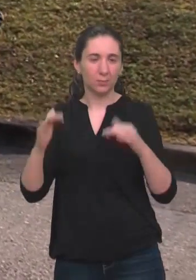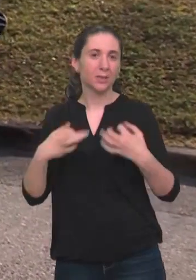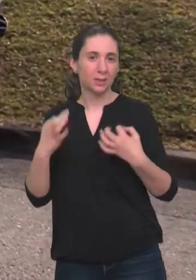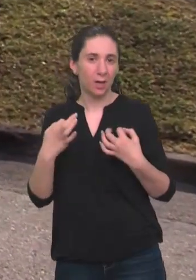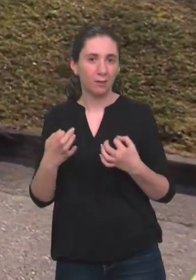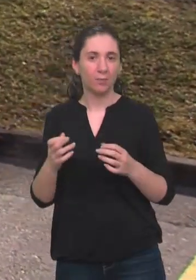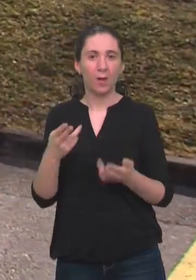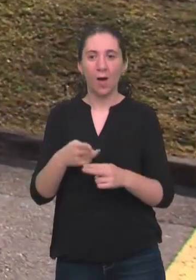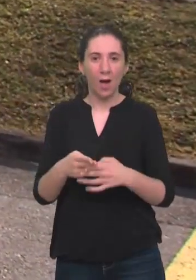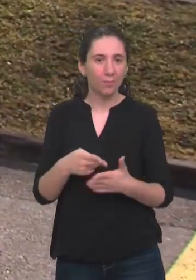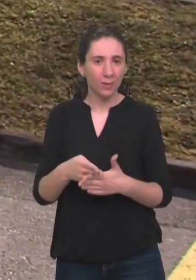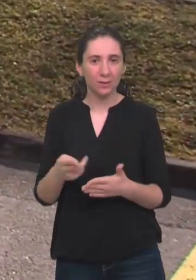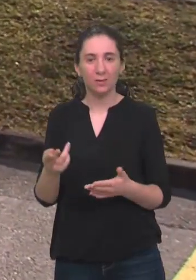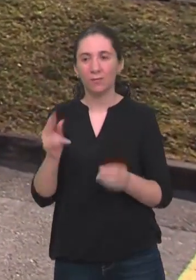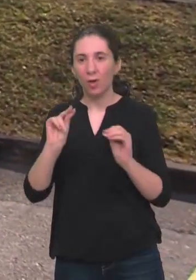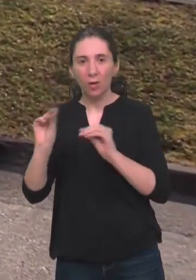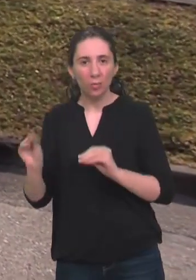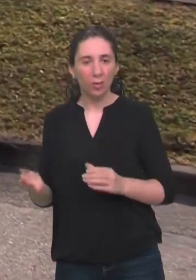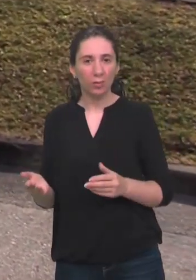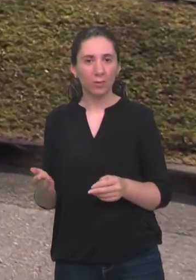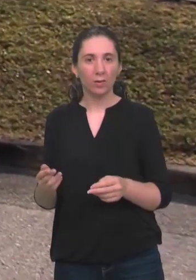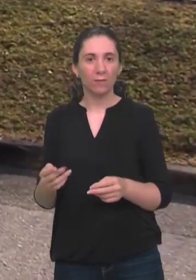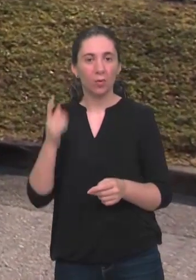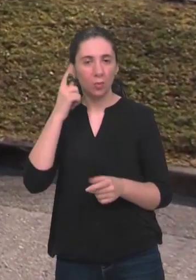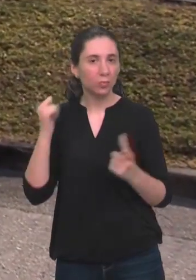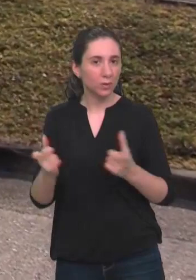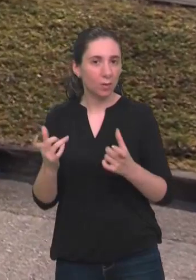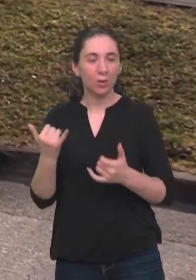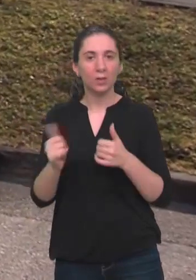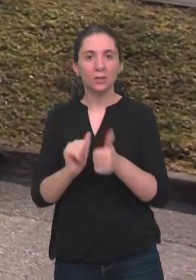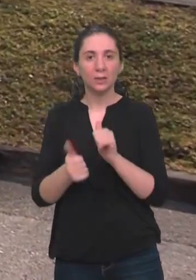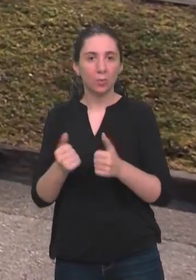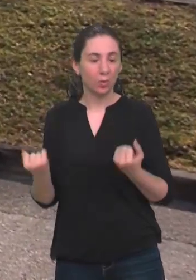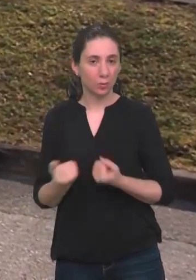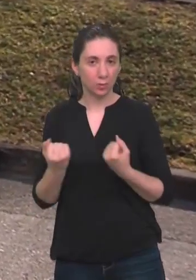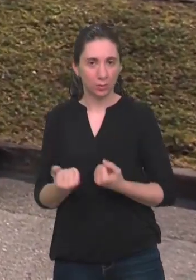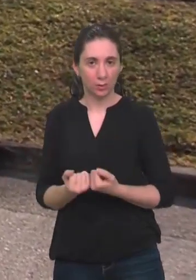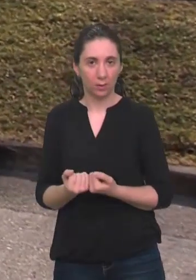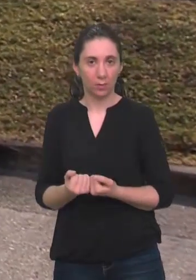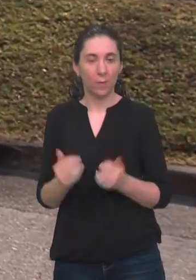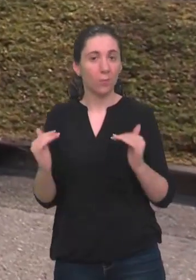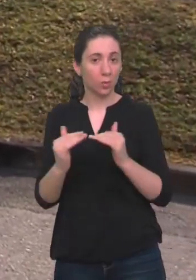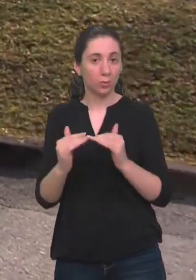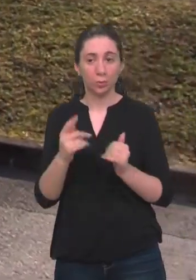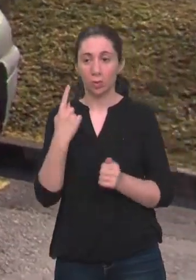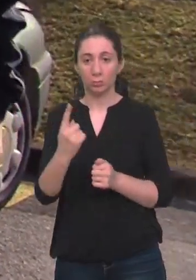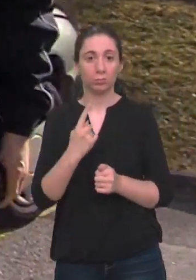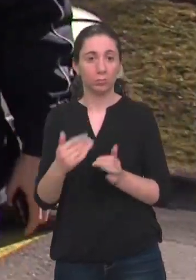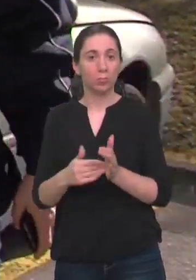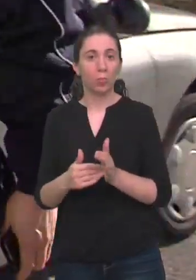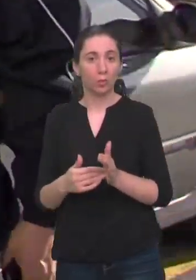zdravstvenoj, administrativnoj, edukativnoj, kulturno-zabavnoj ili sportsko-rekreativnoj – u skladu s individualnim